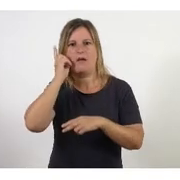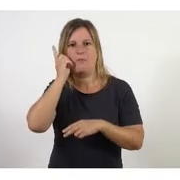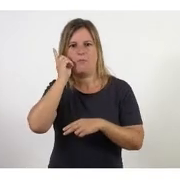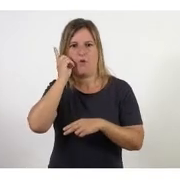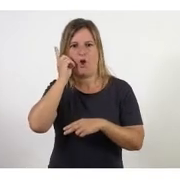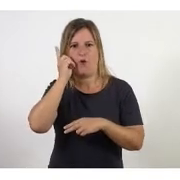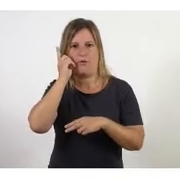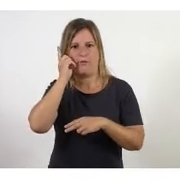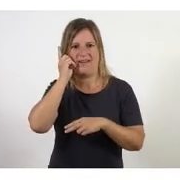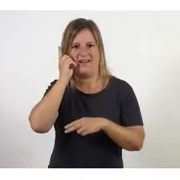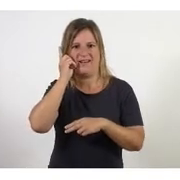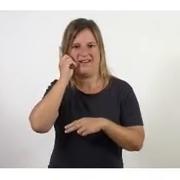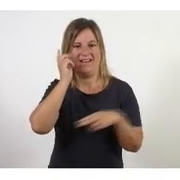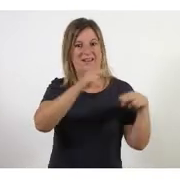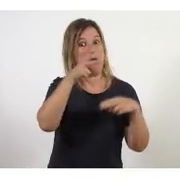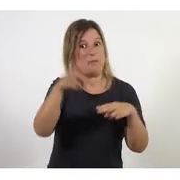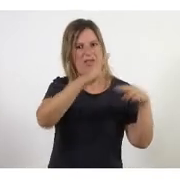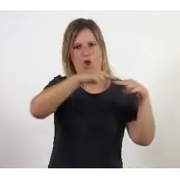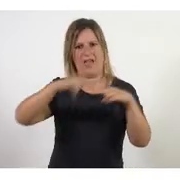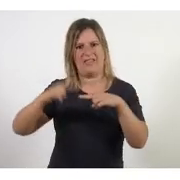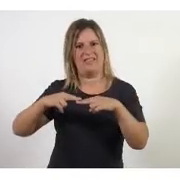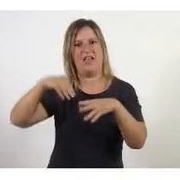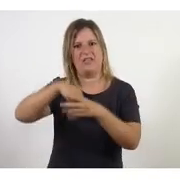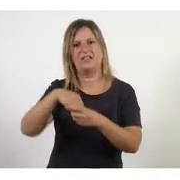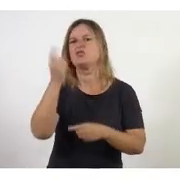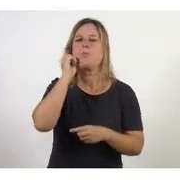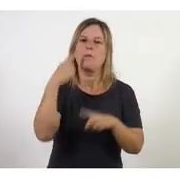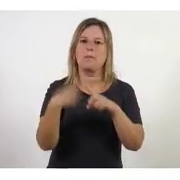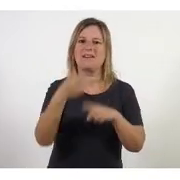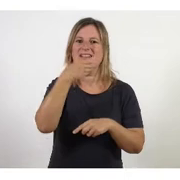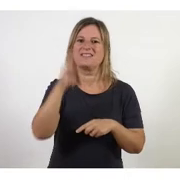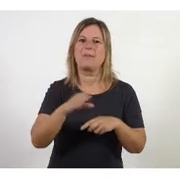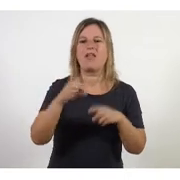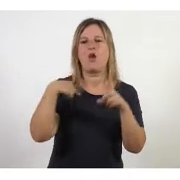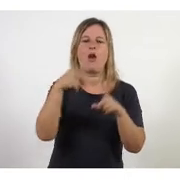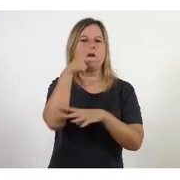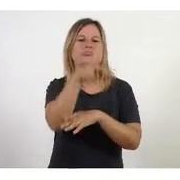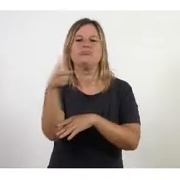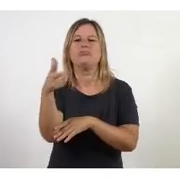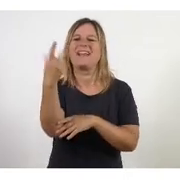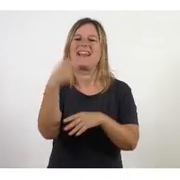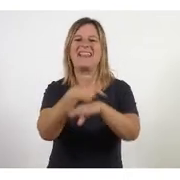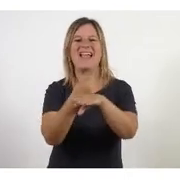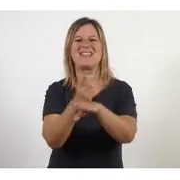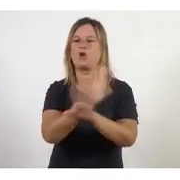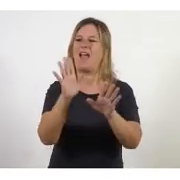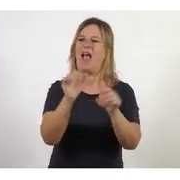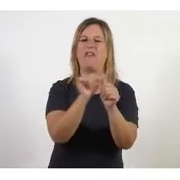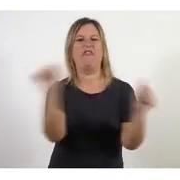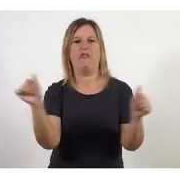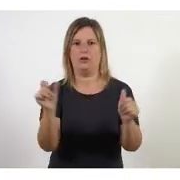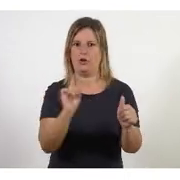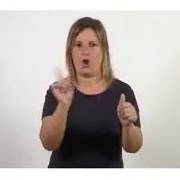Perquè vull que aneu una miqueta més enllà de simplement agafo el mòbil, faig un clip de 30 segons i aquest és el meu vídeo amb el mòbil, sinó que